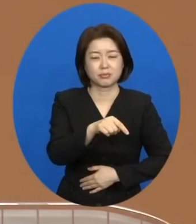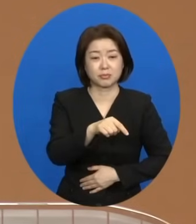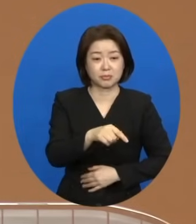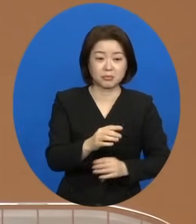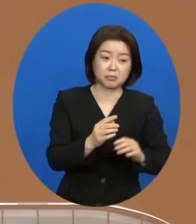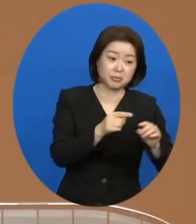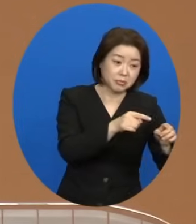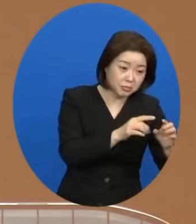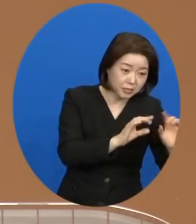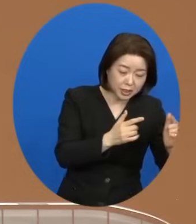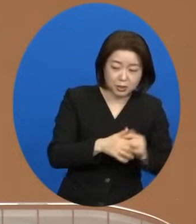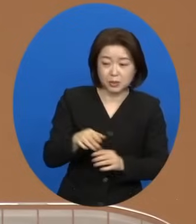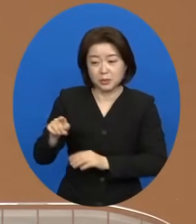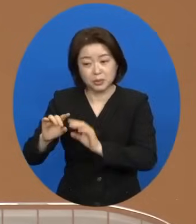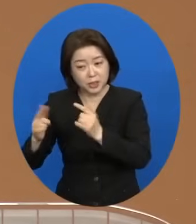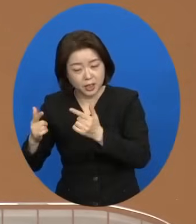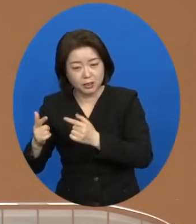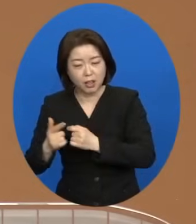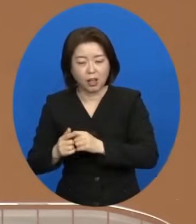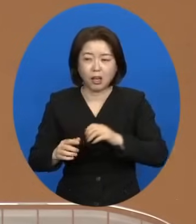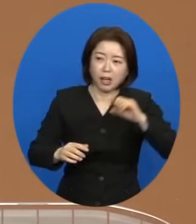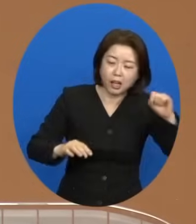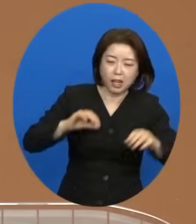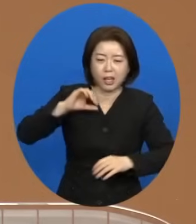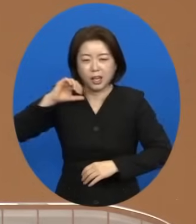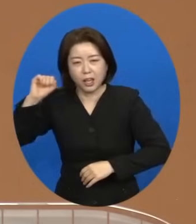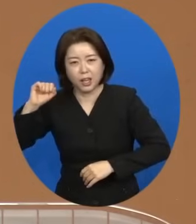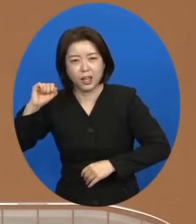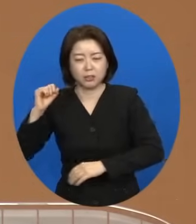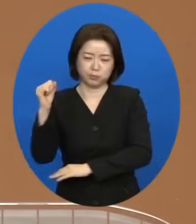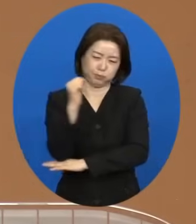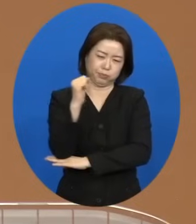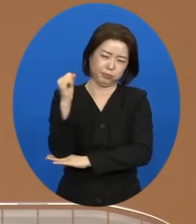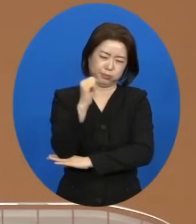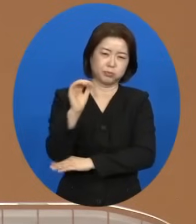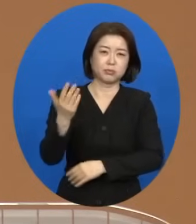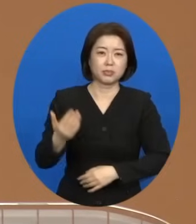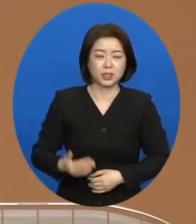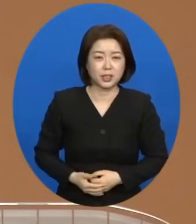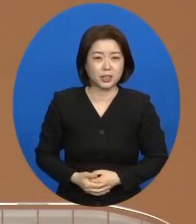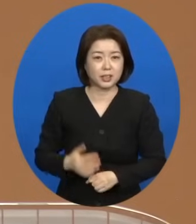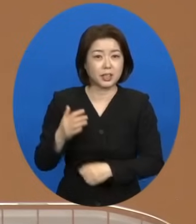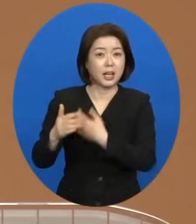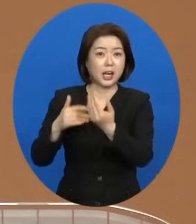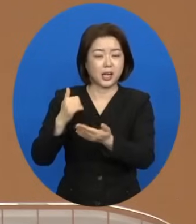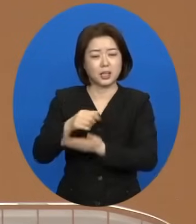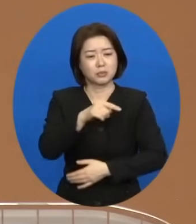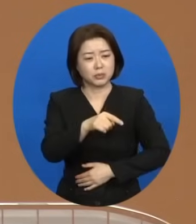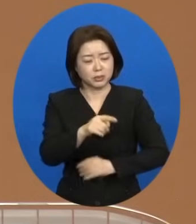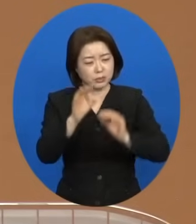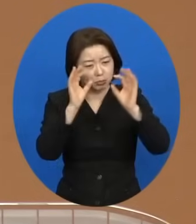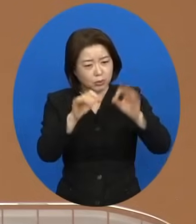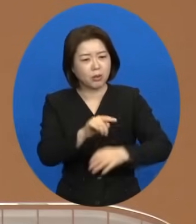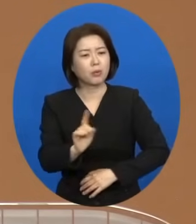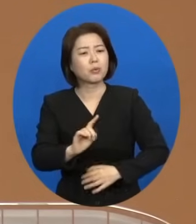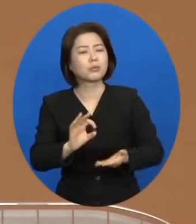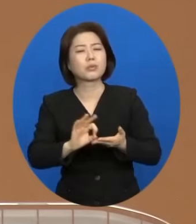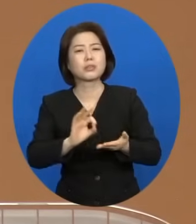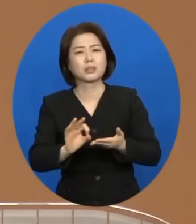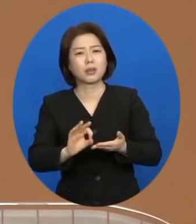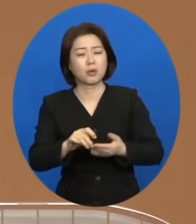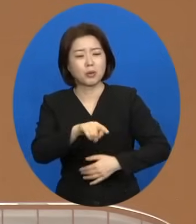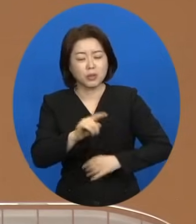아니고 저것도 아닌 왔다 갔다 휘둘리게 된다는 것이죠 하나님이 그를 어떻게 쓰겠어요 그에게 어떻게 양떼를